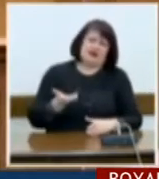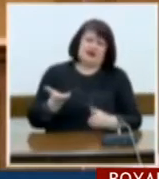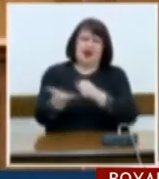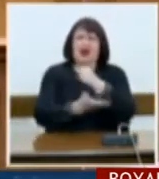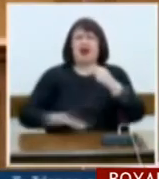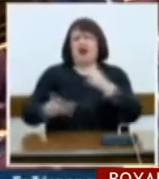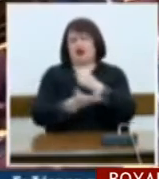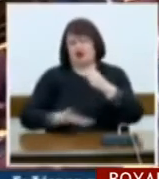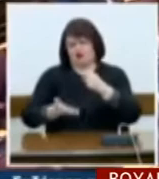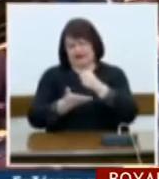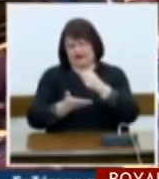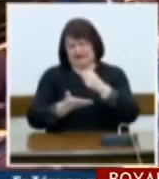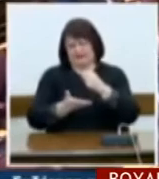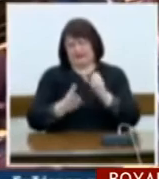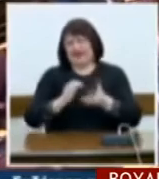συνεργατικά σχήματα.